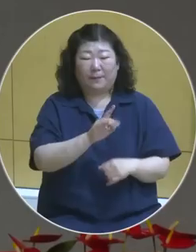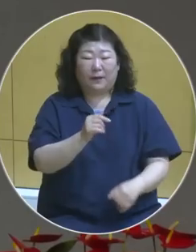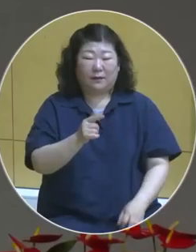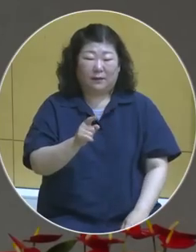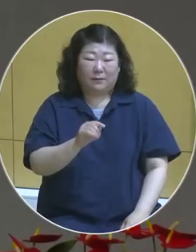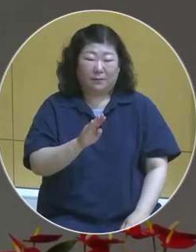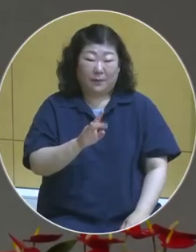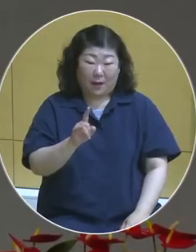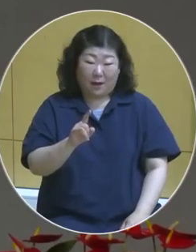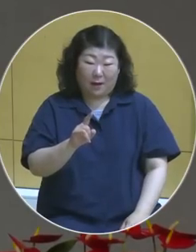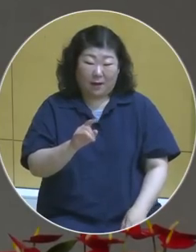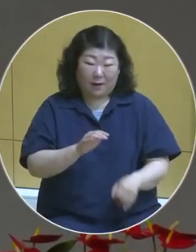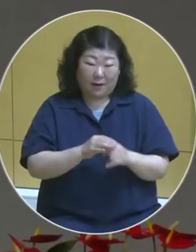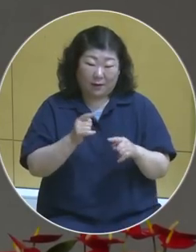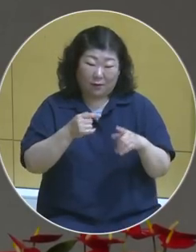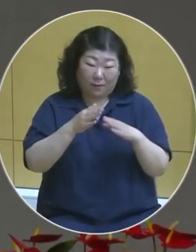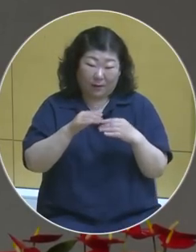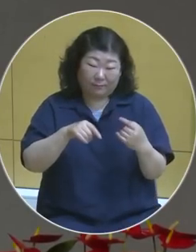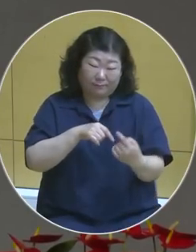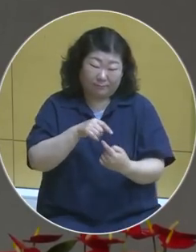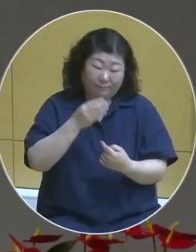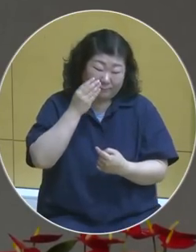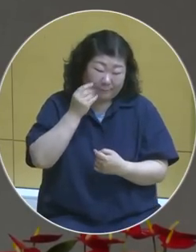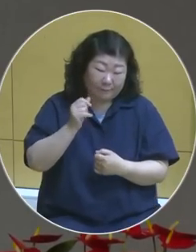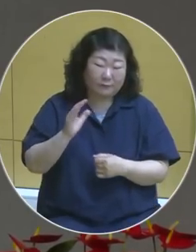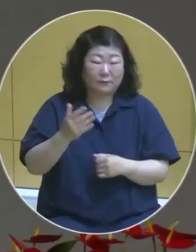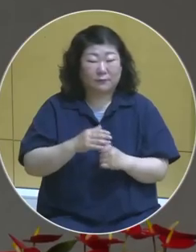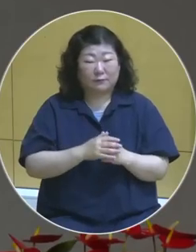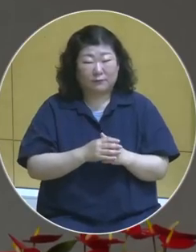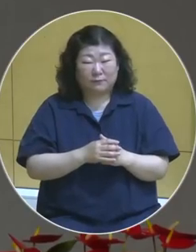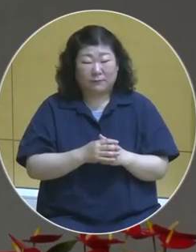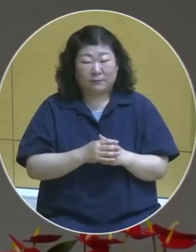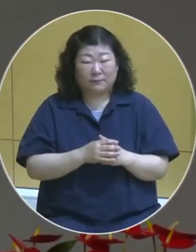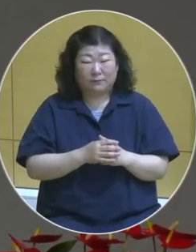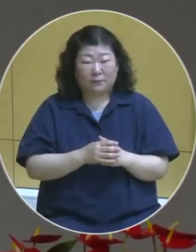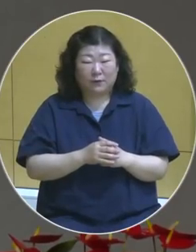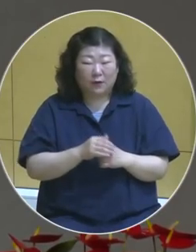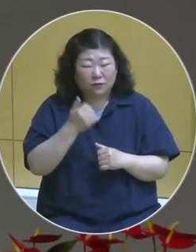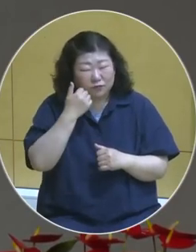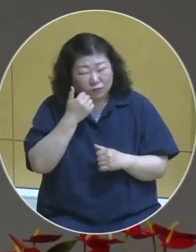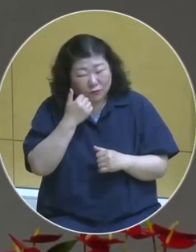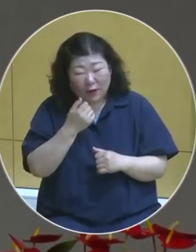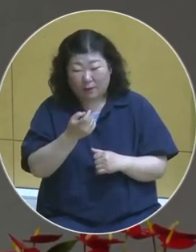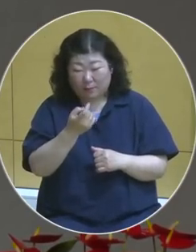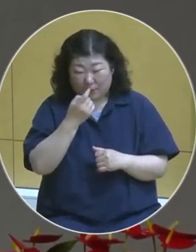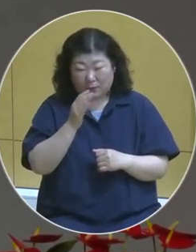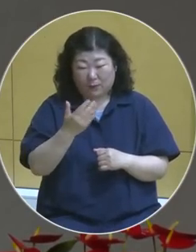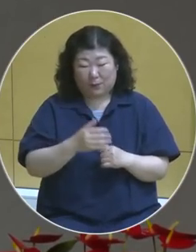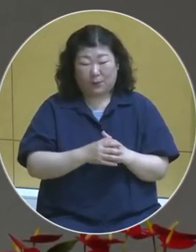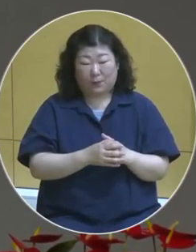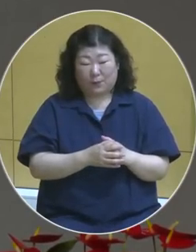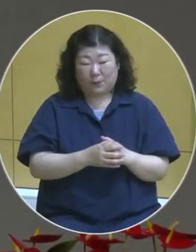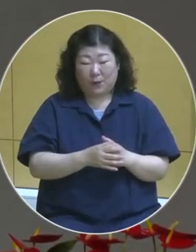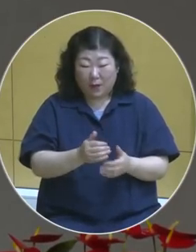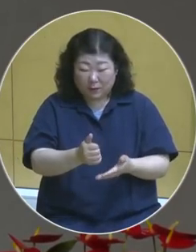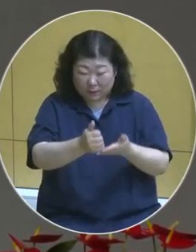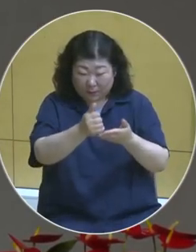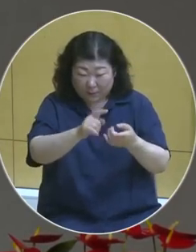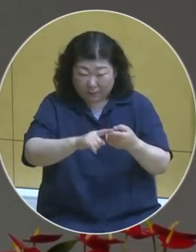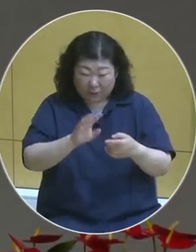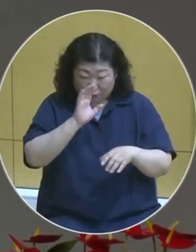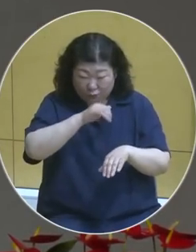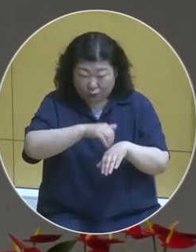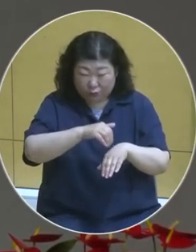것을 봅니다. 바로 그 일에 여러분들을 초청합니다. 바나바가 어떤 사람인지를 배우게 되고 또 섬김에 대한 훈련을 하면서